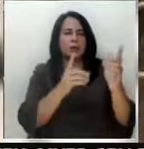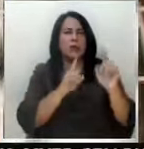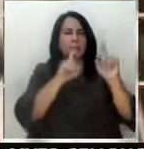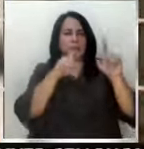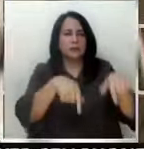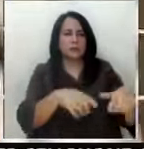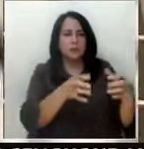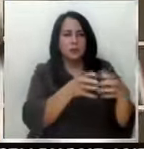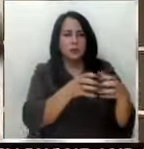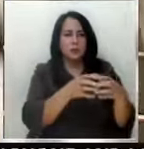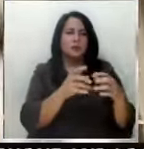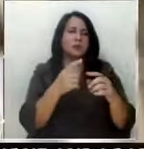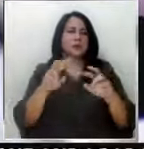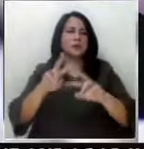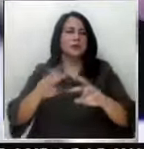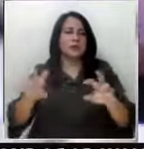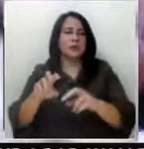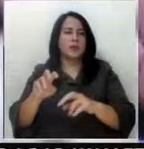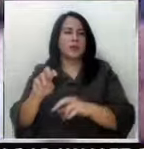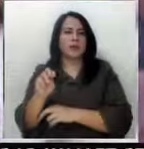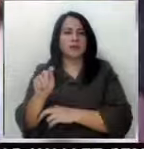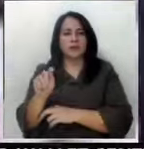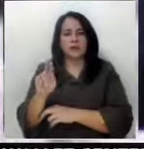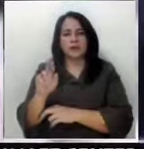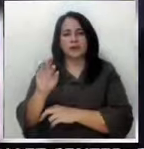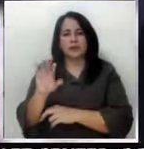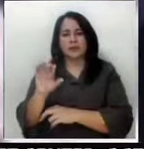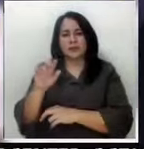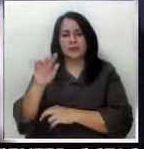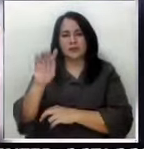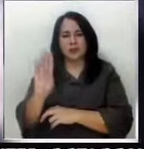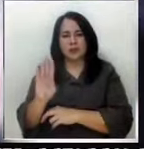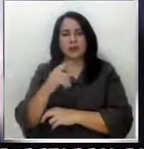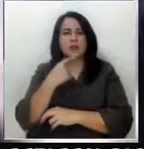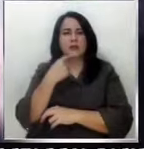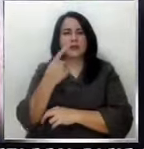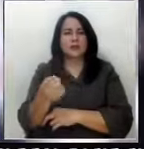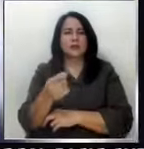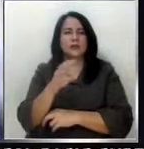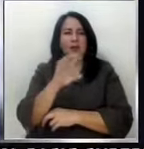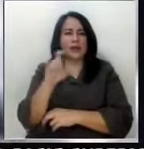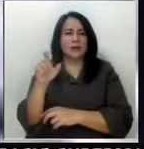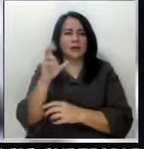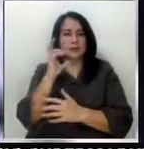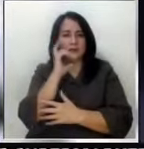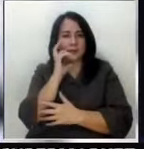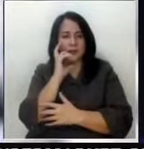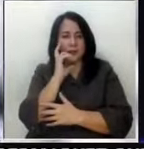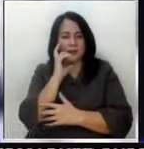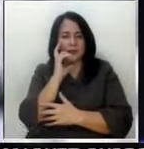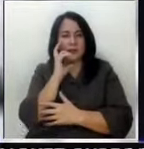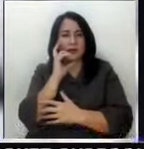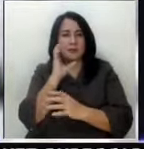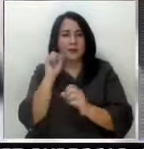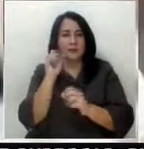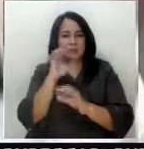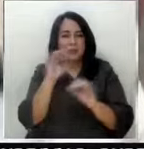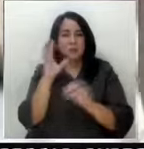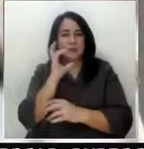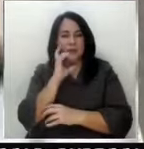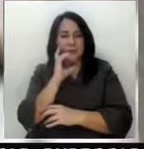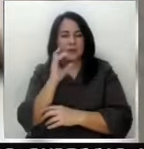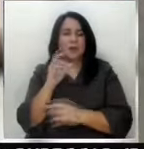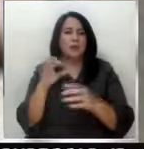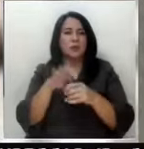na investigasyon ng MTRCB sa minsang naging pahayag ni dating Pangulong Rodrigo Duterte sa programa niya sa SMNI